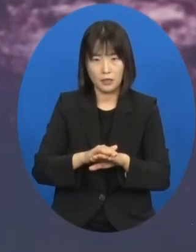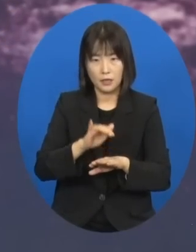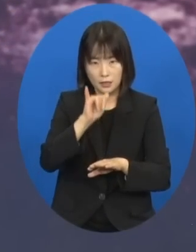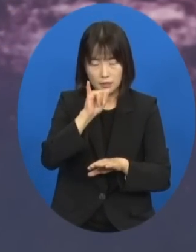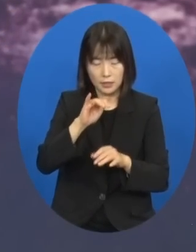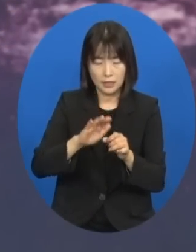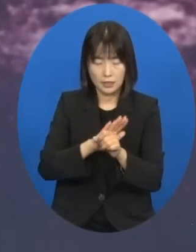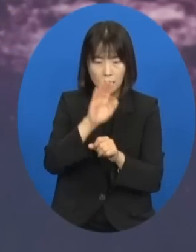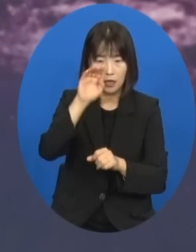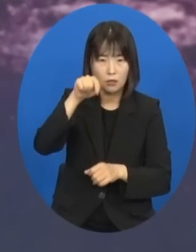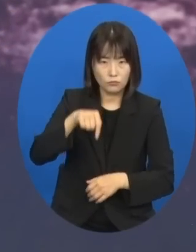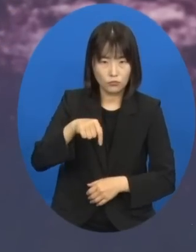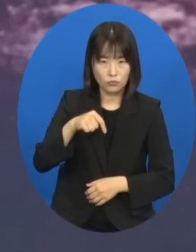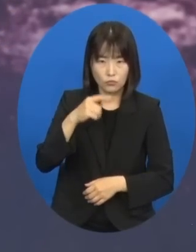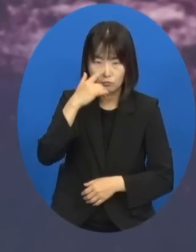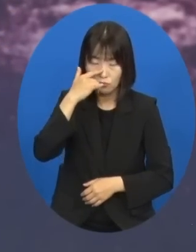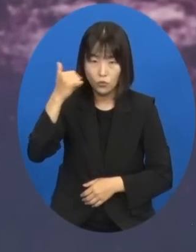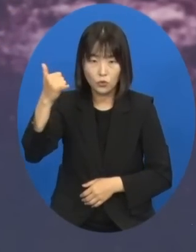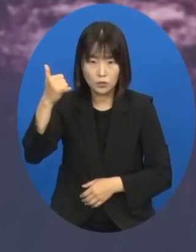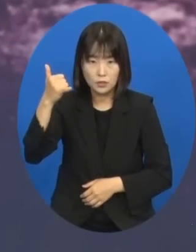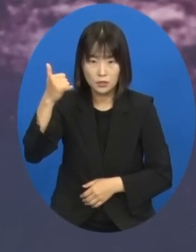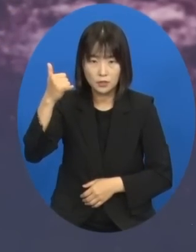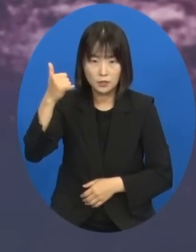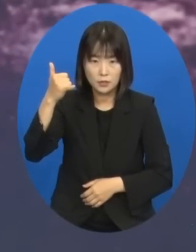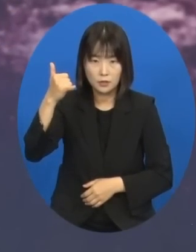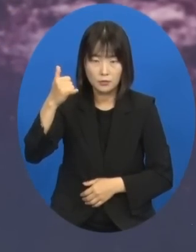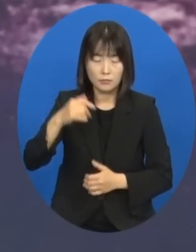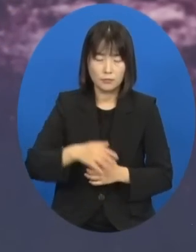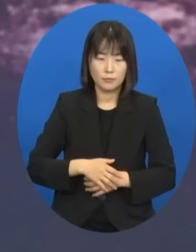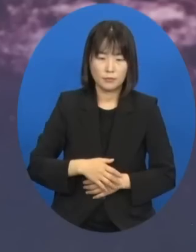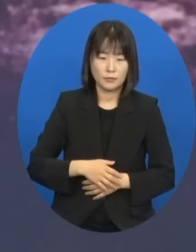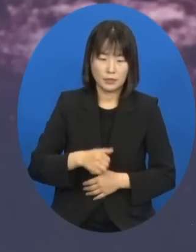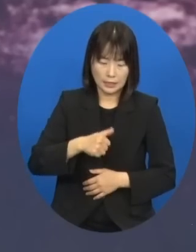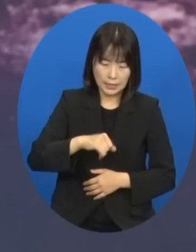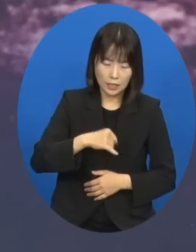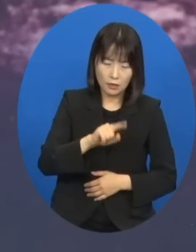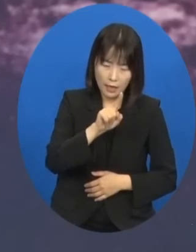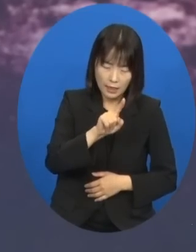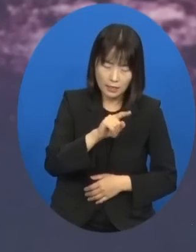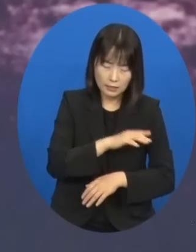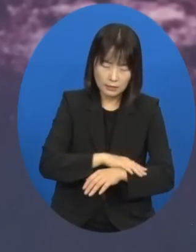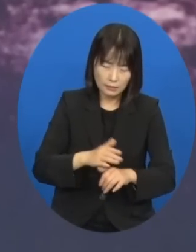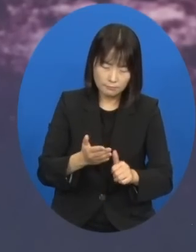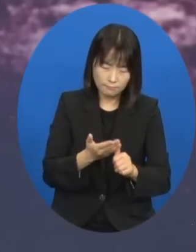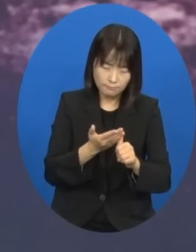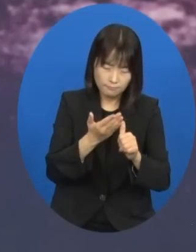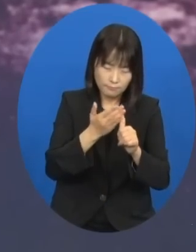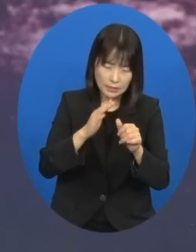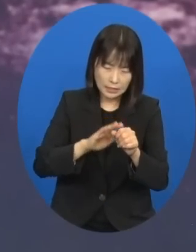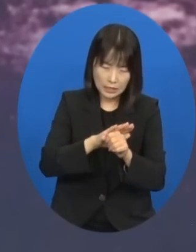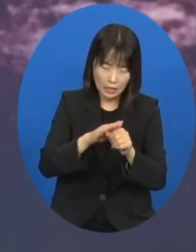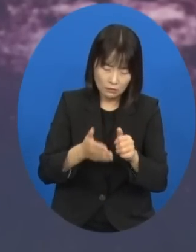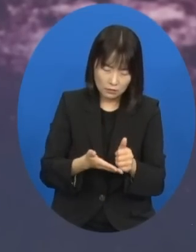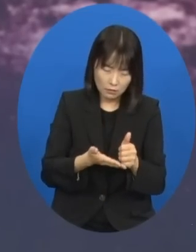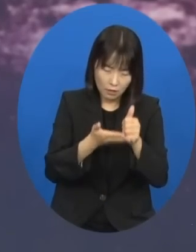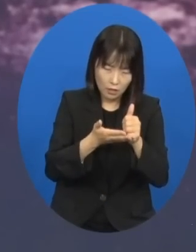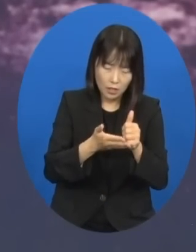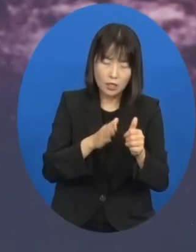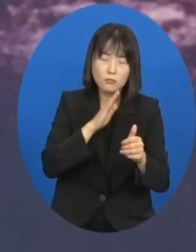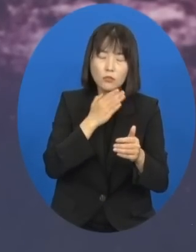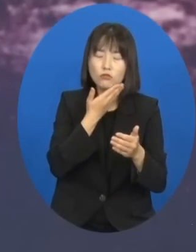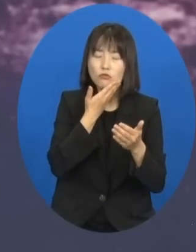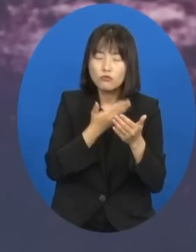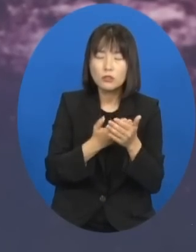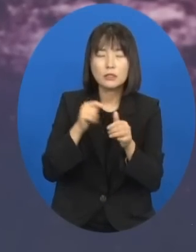사랑부 부모님들께는요 그 아이 하나 잘 길러내고 사랑으로 섬기는 것이 너무나 귀한